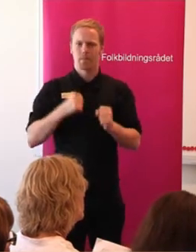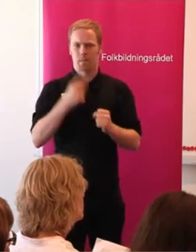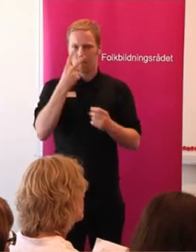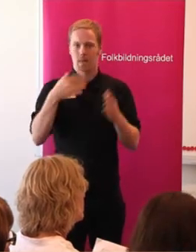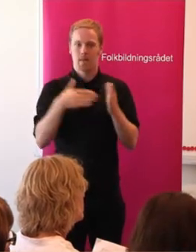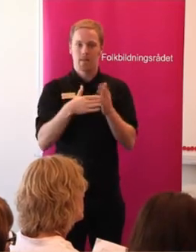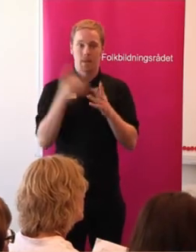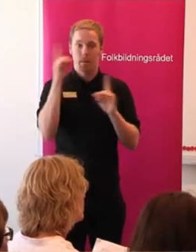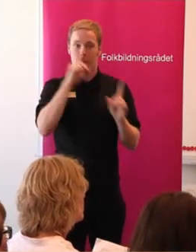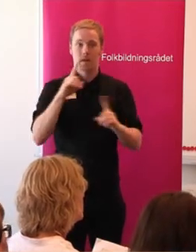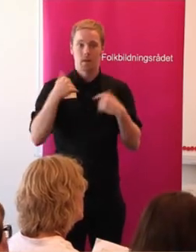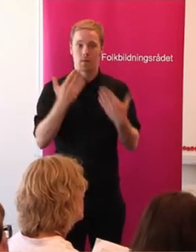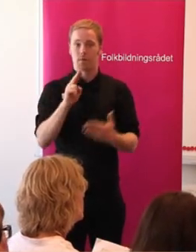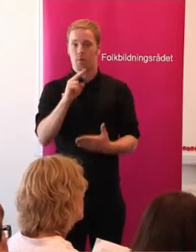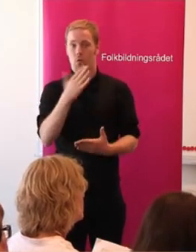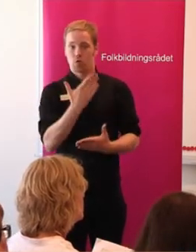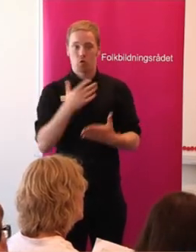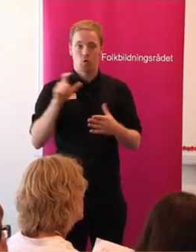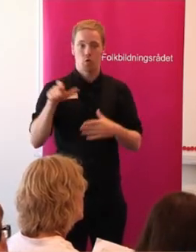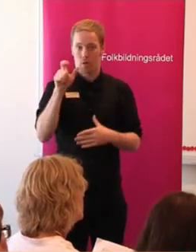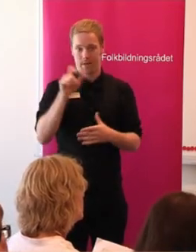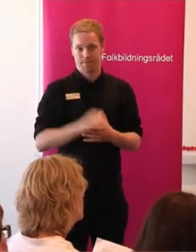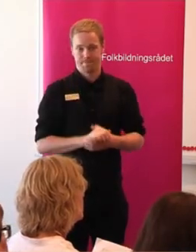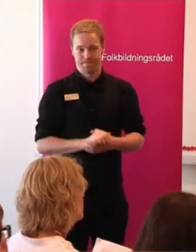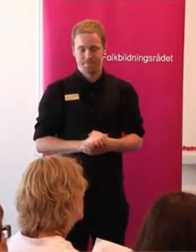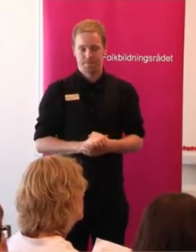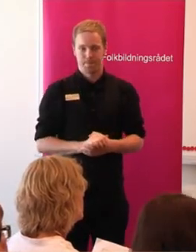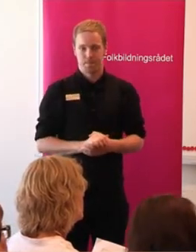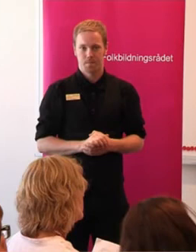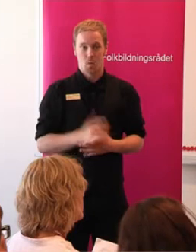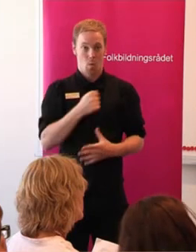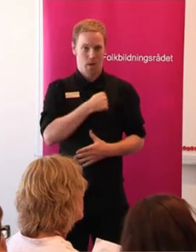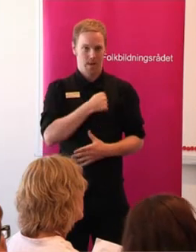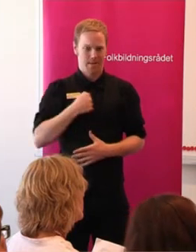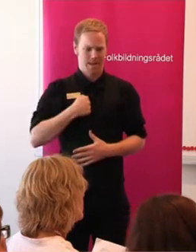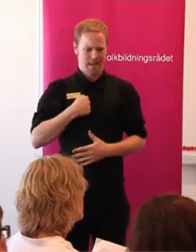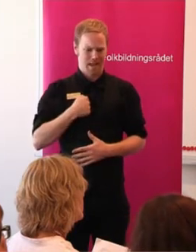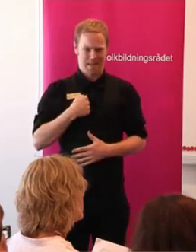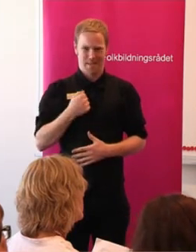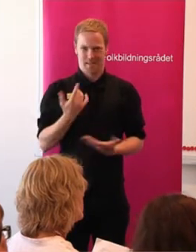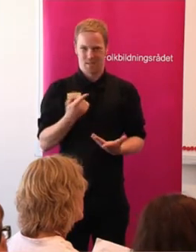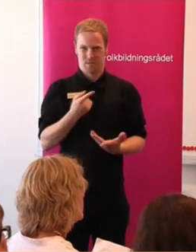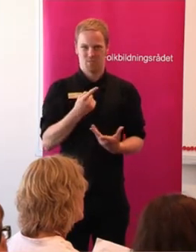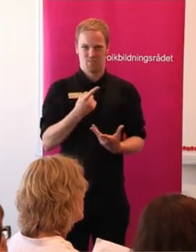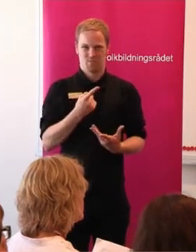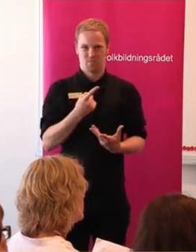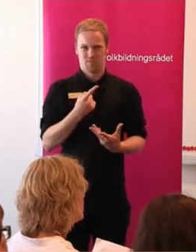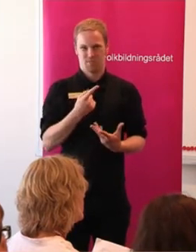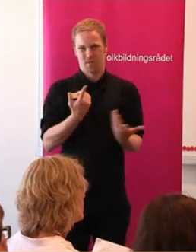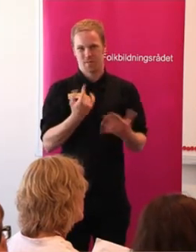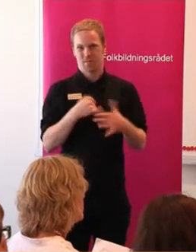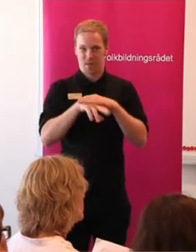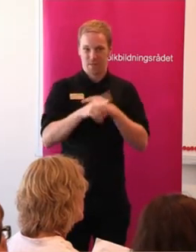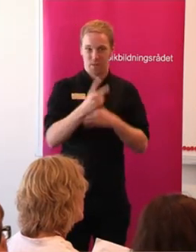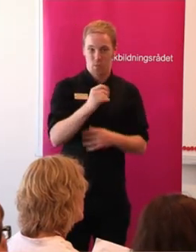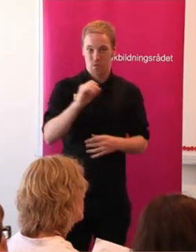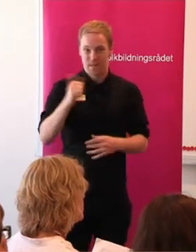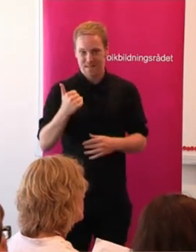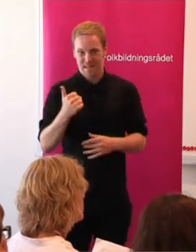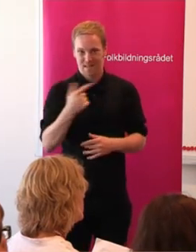Och här är ju ett absolut problem. Så när regeringen vi har idag tillträdde 2006, då drog man ju väldigt kraftigt på de